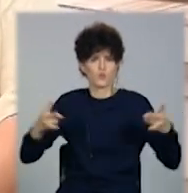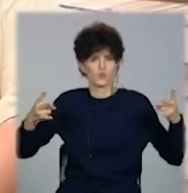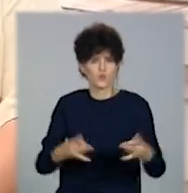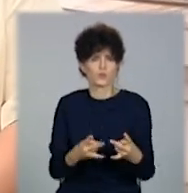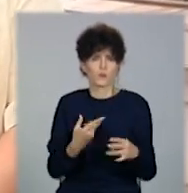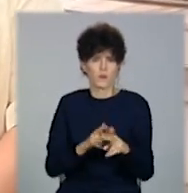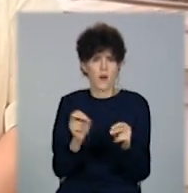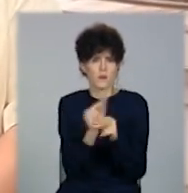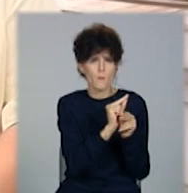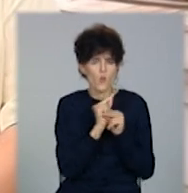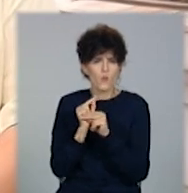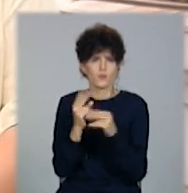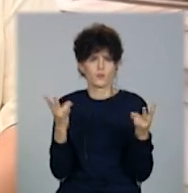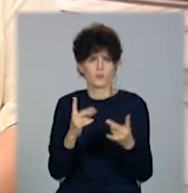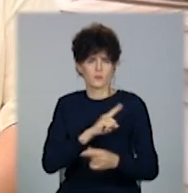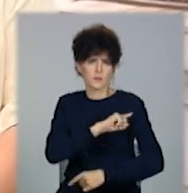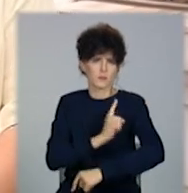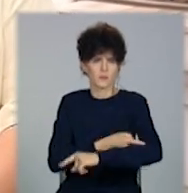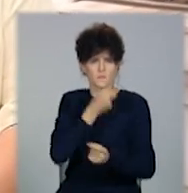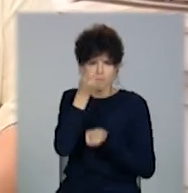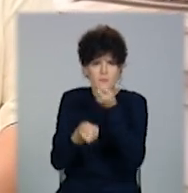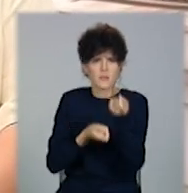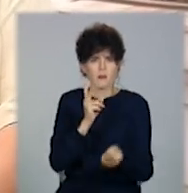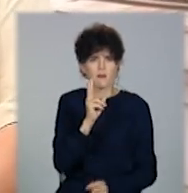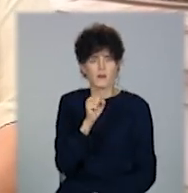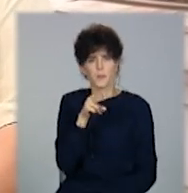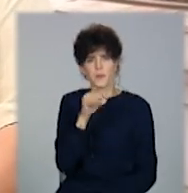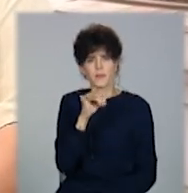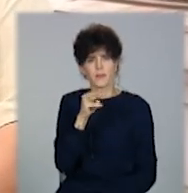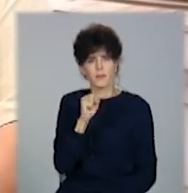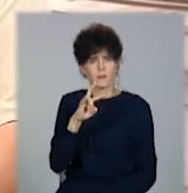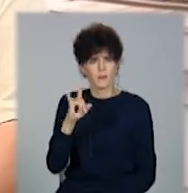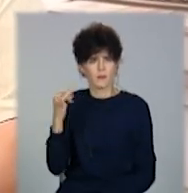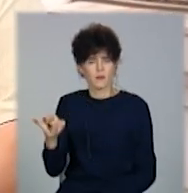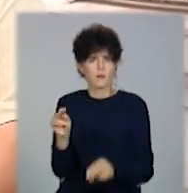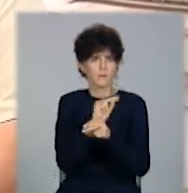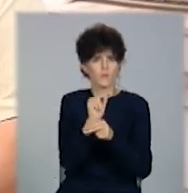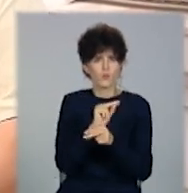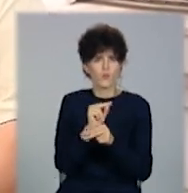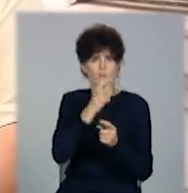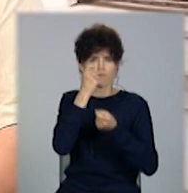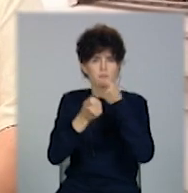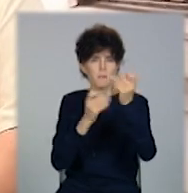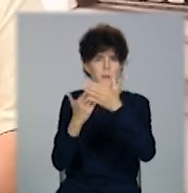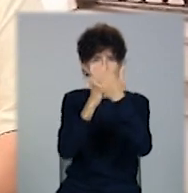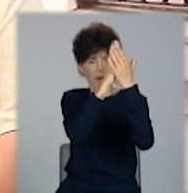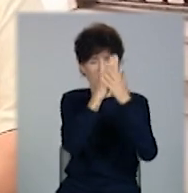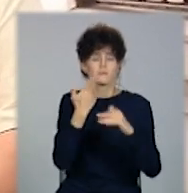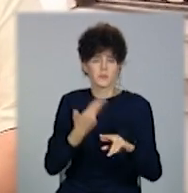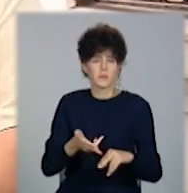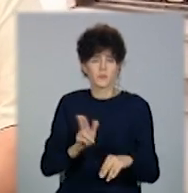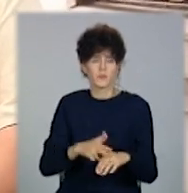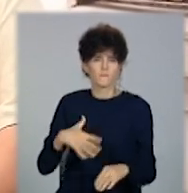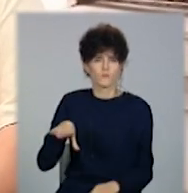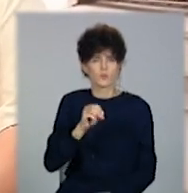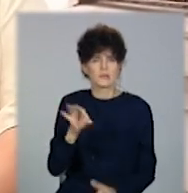в капитальном ремонте в связи с тем, что идет трещинообразование. То есть, естественно, сделать одномоментно все